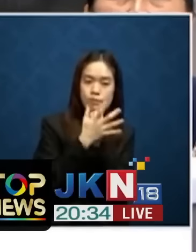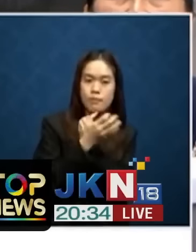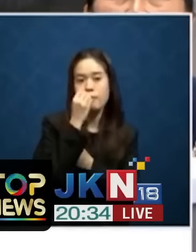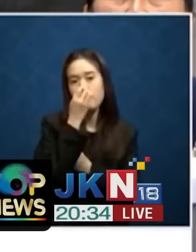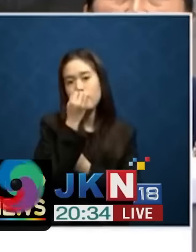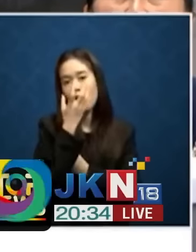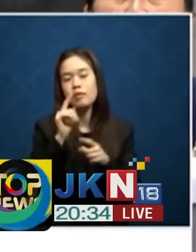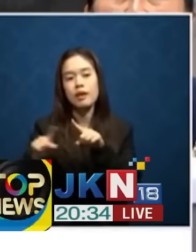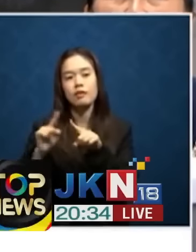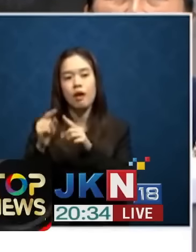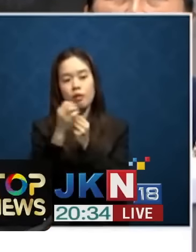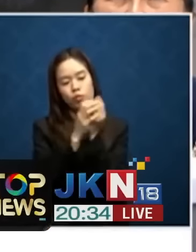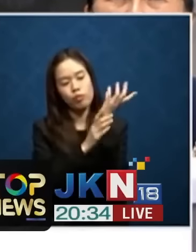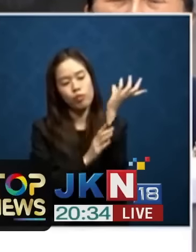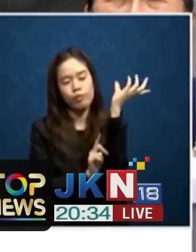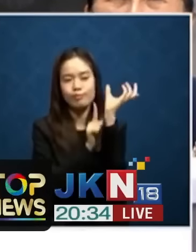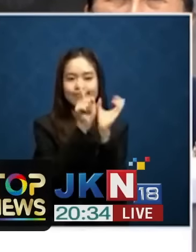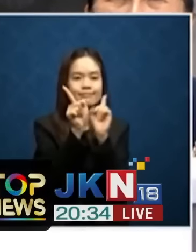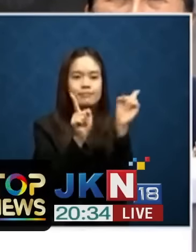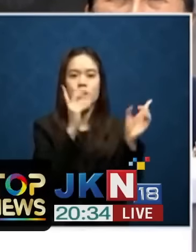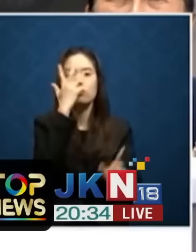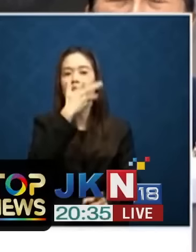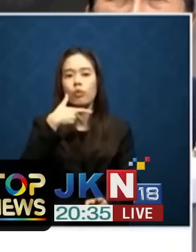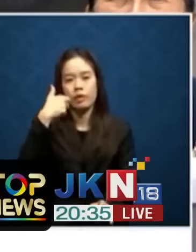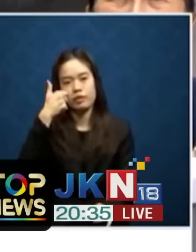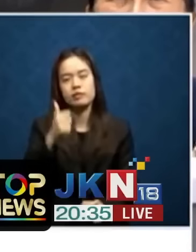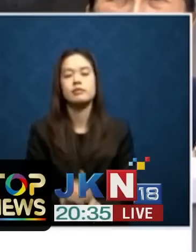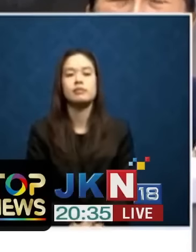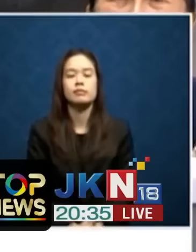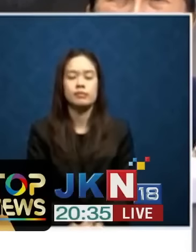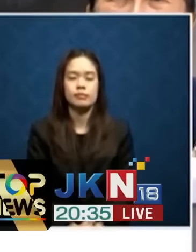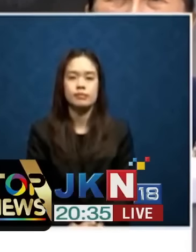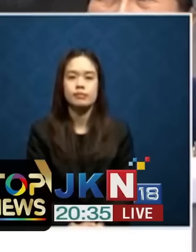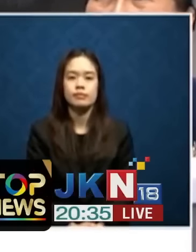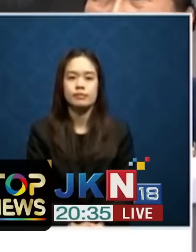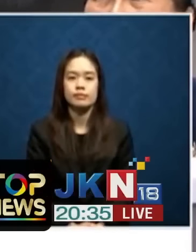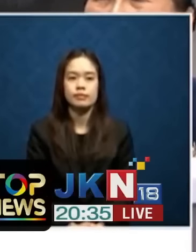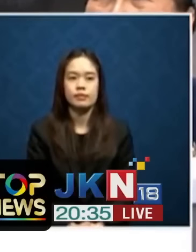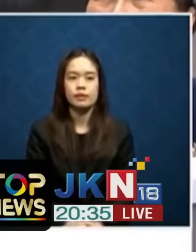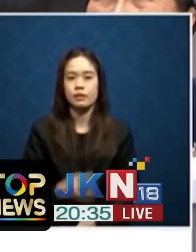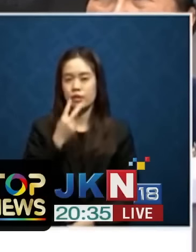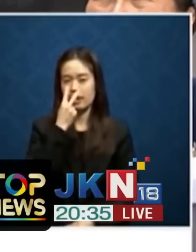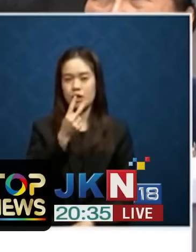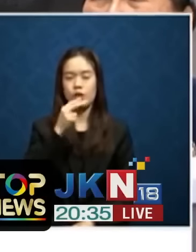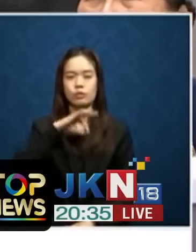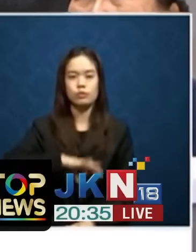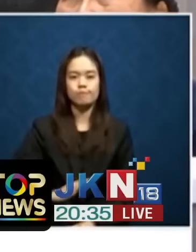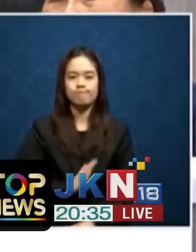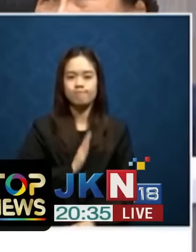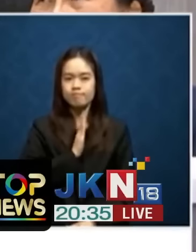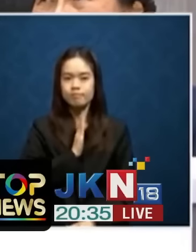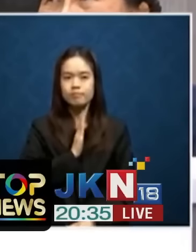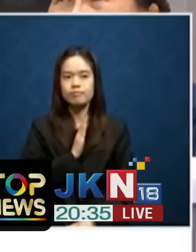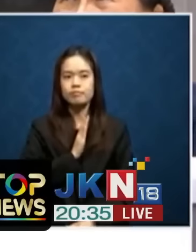ากอำนาจเจริญเป็นสวเป็นแม่ค้าขายหมูนะครับแล้วก็อภิปรายดีมากควร